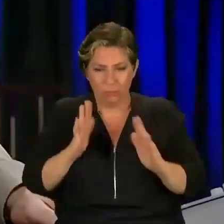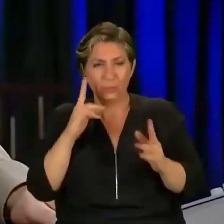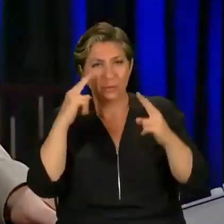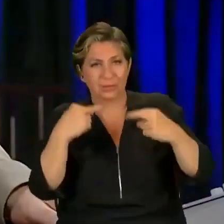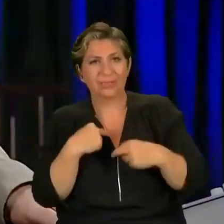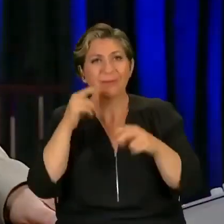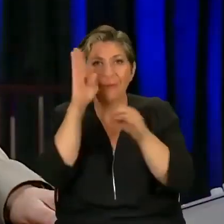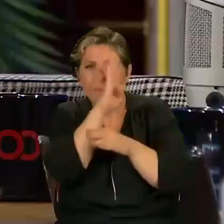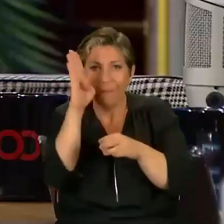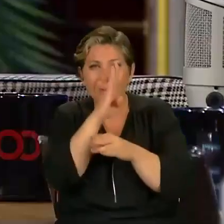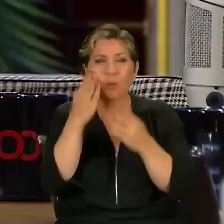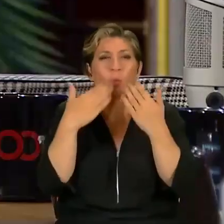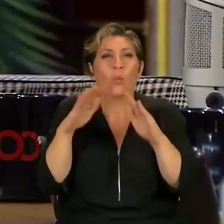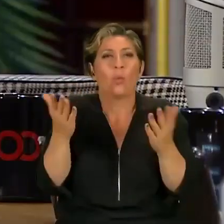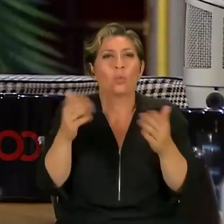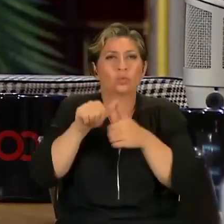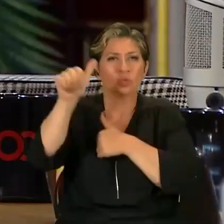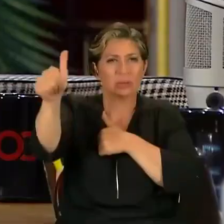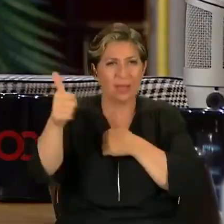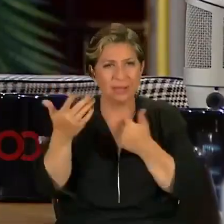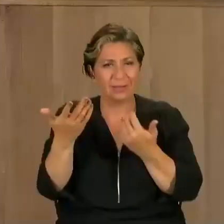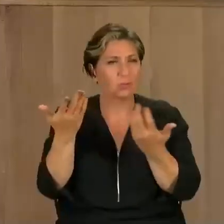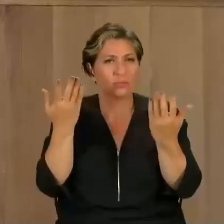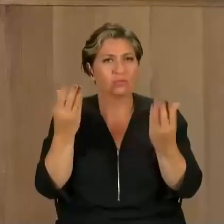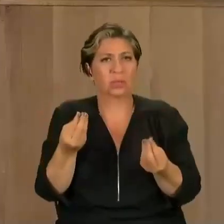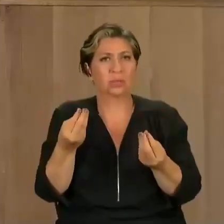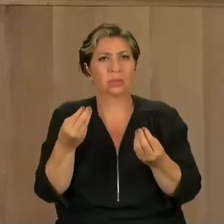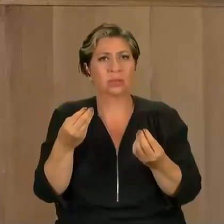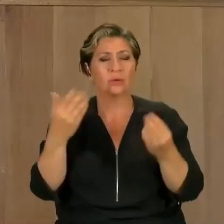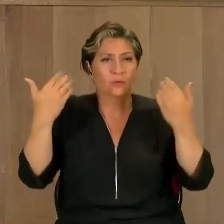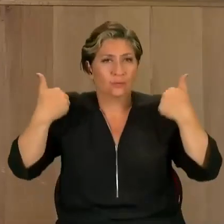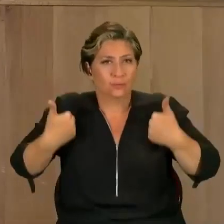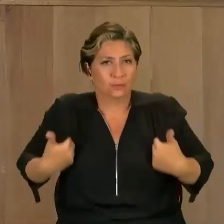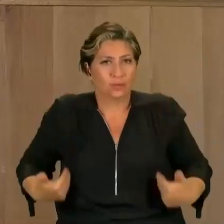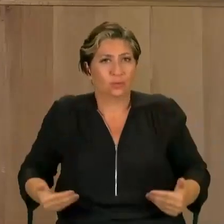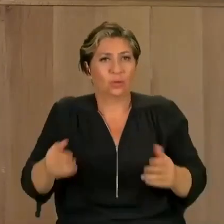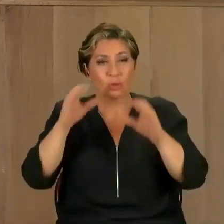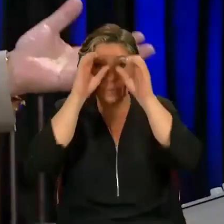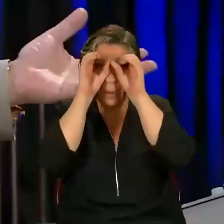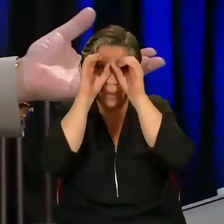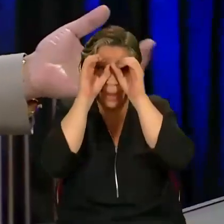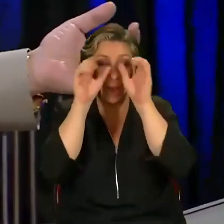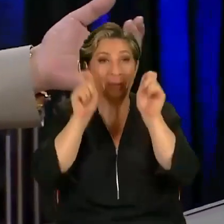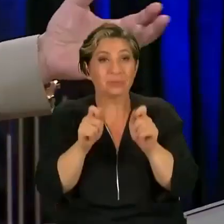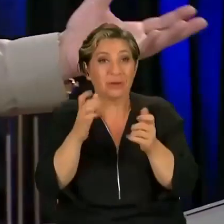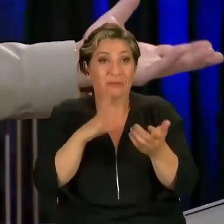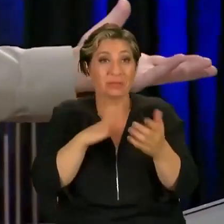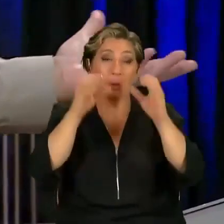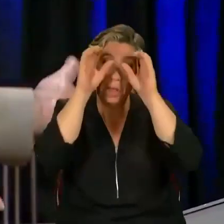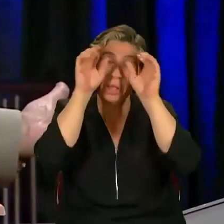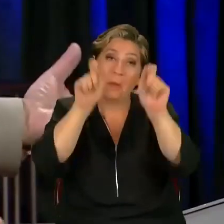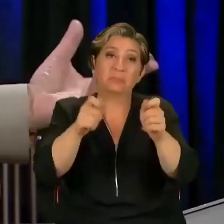falan. Diğer apartmanlar filan uzakta. Hani ne olacak? Vücudumu dürbünle gözetleyecek olan